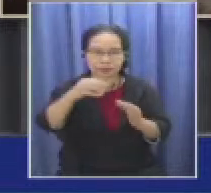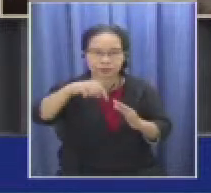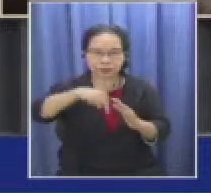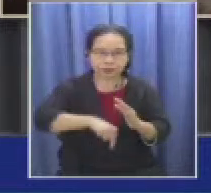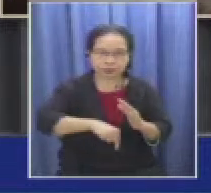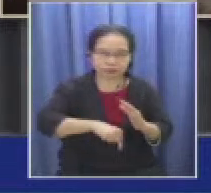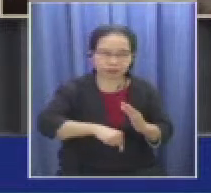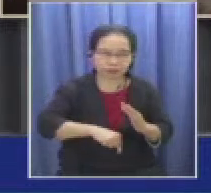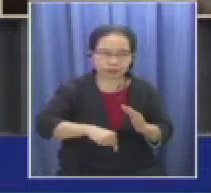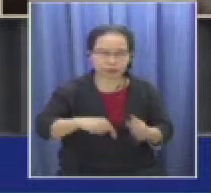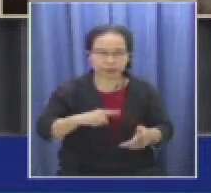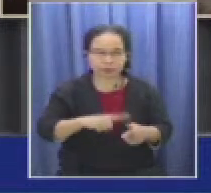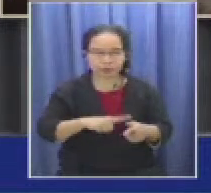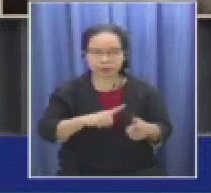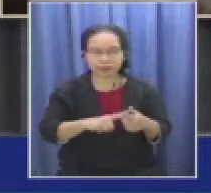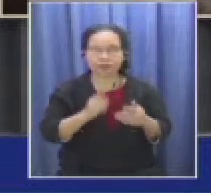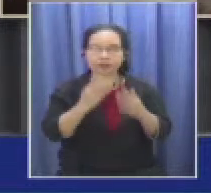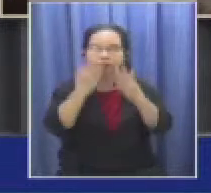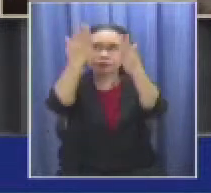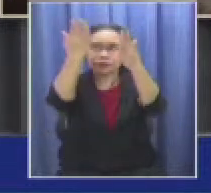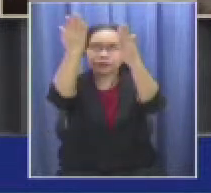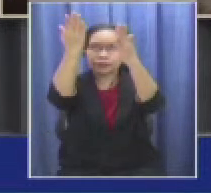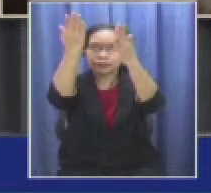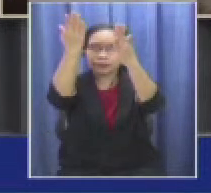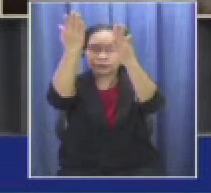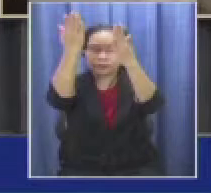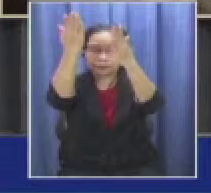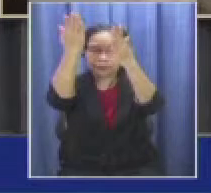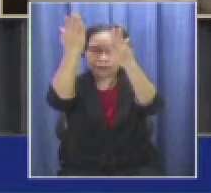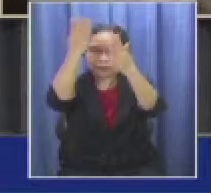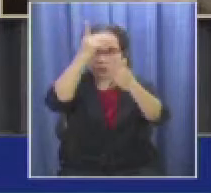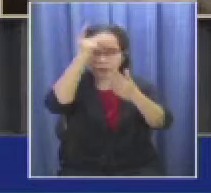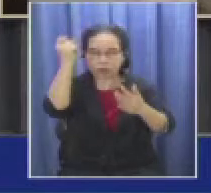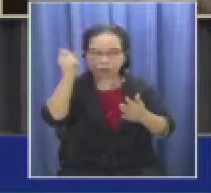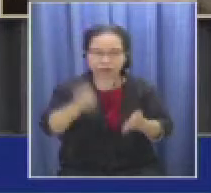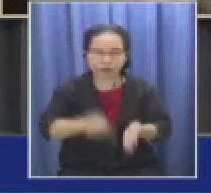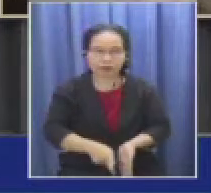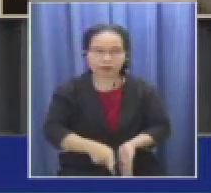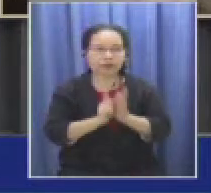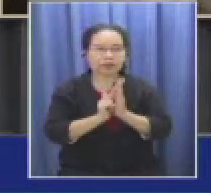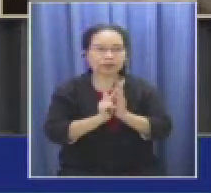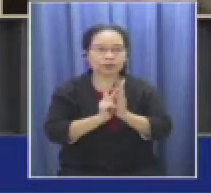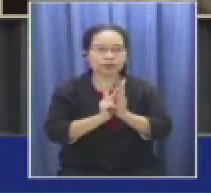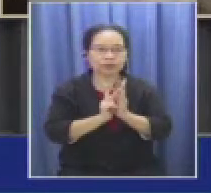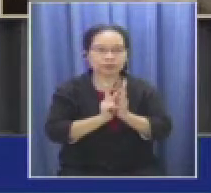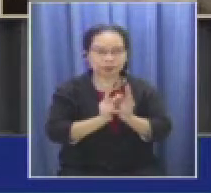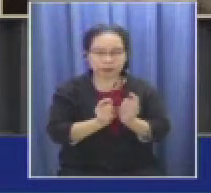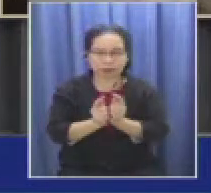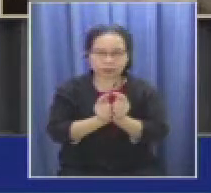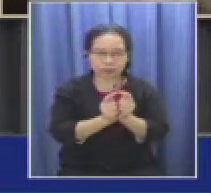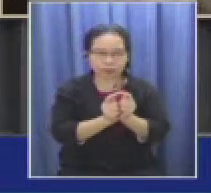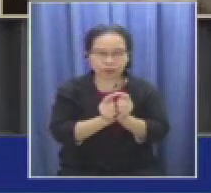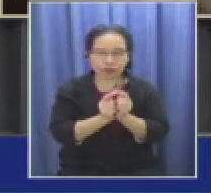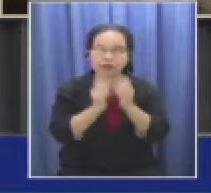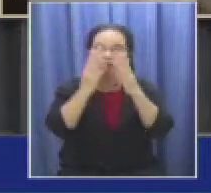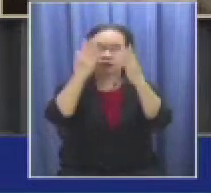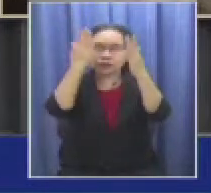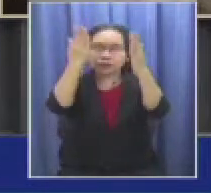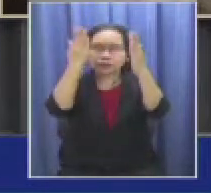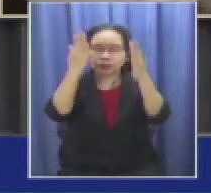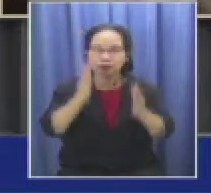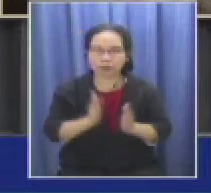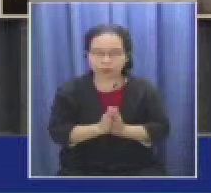na hwɛ me nso so ɛbra metu kwan yes mesrɛw sɛ ma hyɛn nkonya kwanhyia ɛma